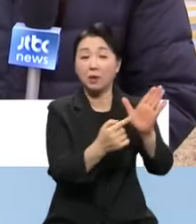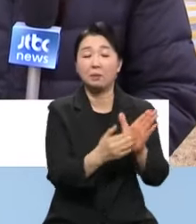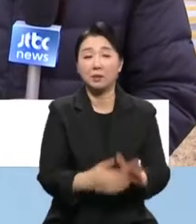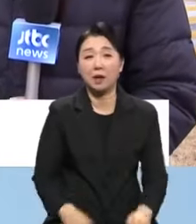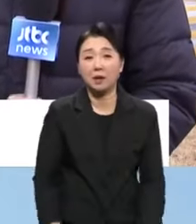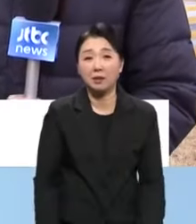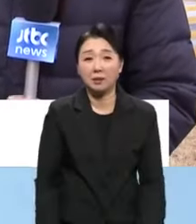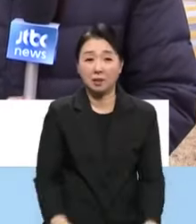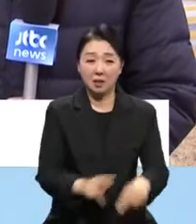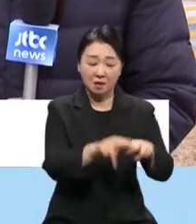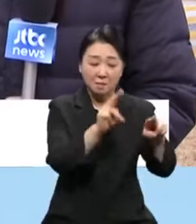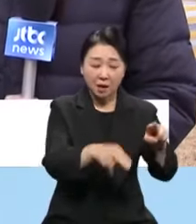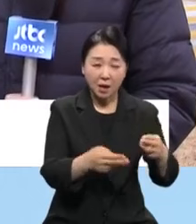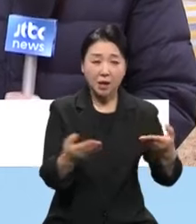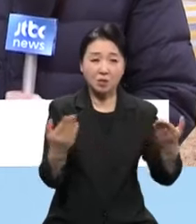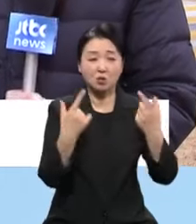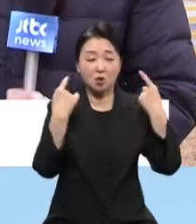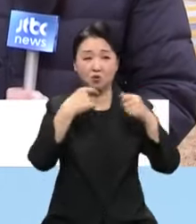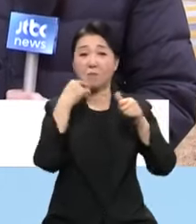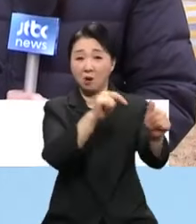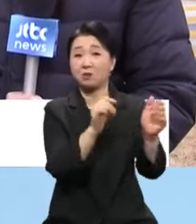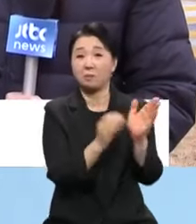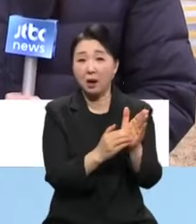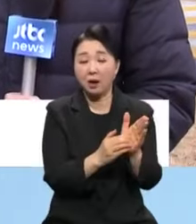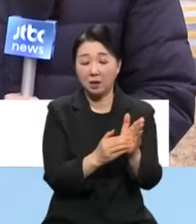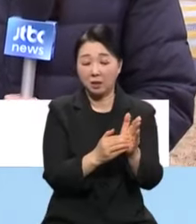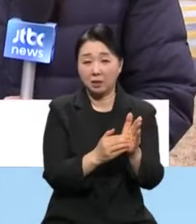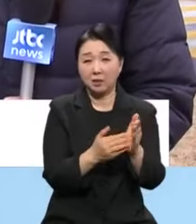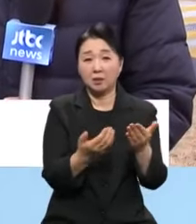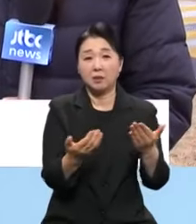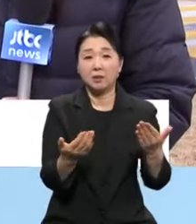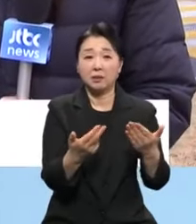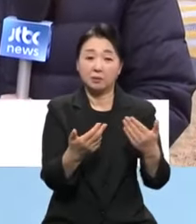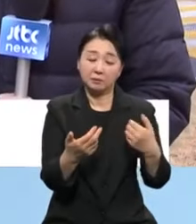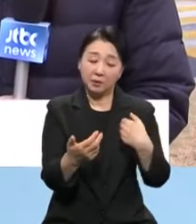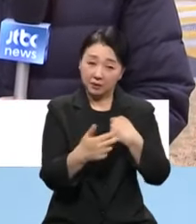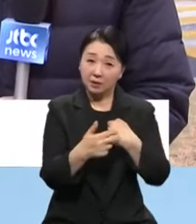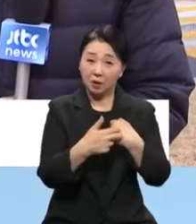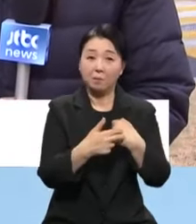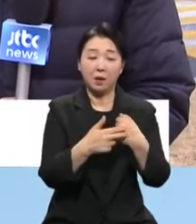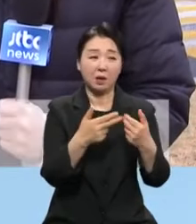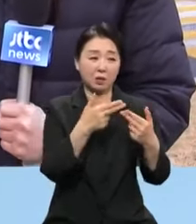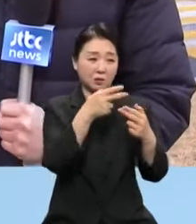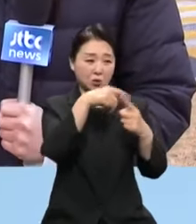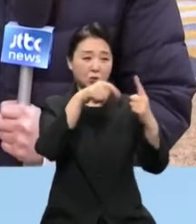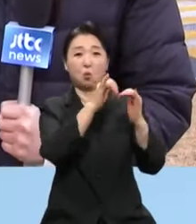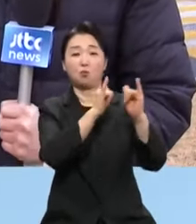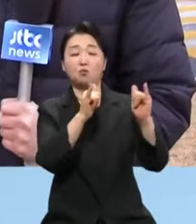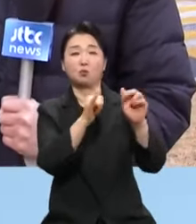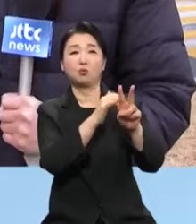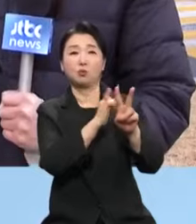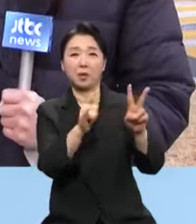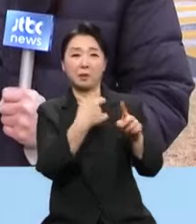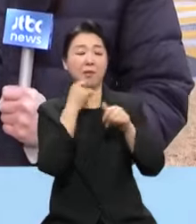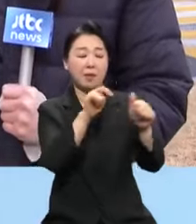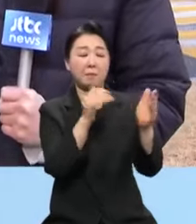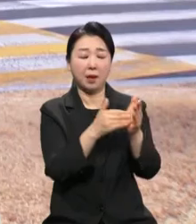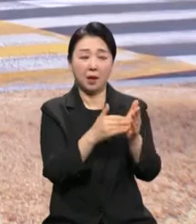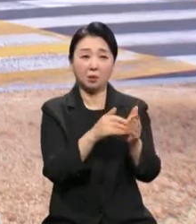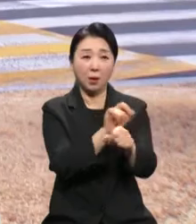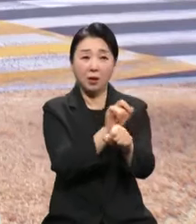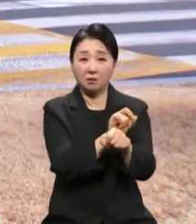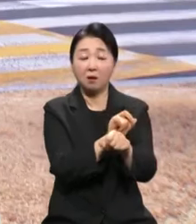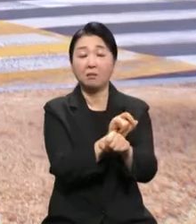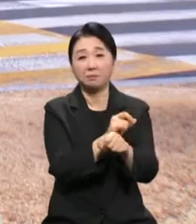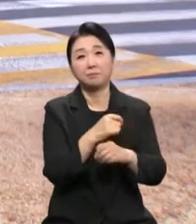전공의들에겐 진료 유지 명령을 내린 상태고요. 의사협회 지도부 2명에 대해서는 면허 정지, 행정 절차에 들어갔습니다.